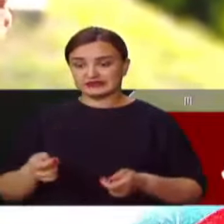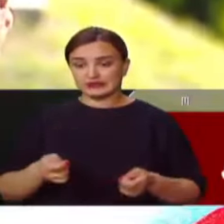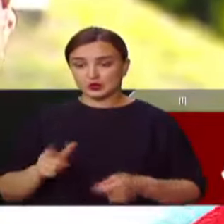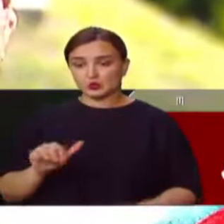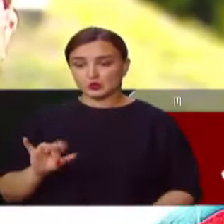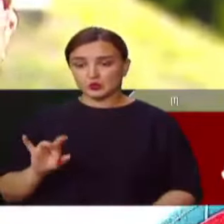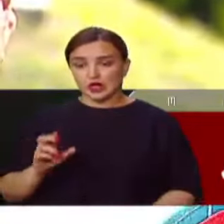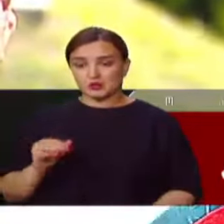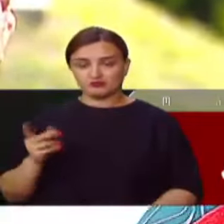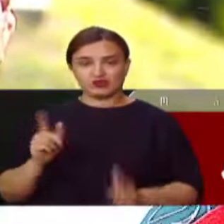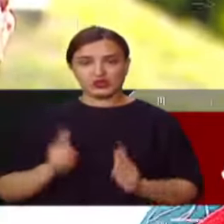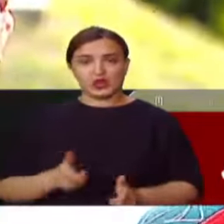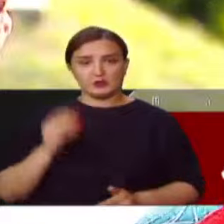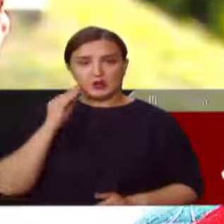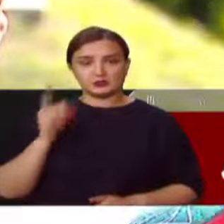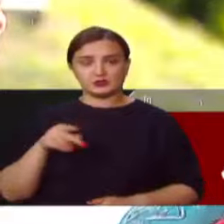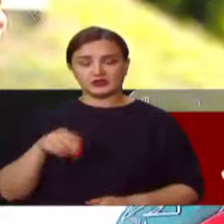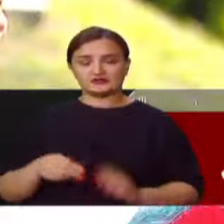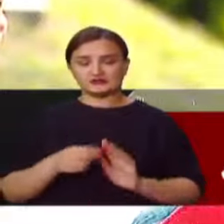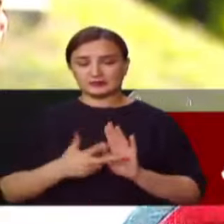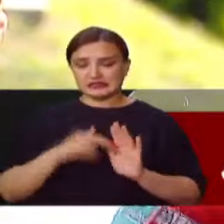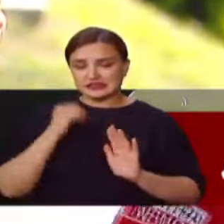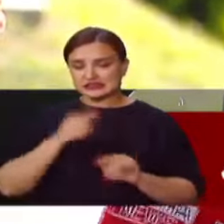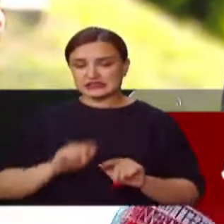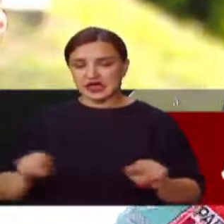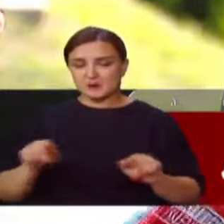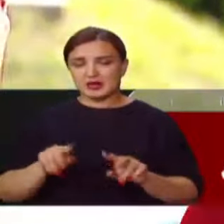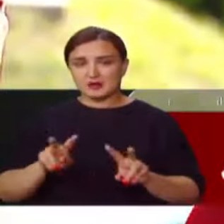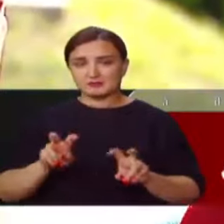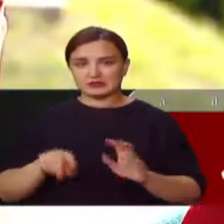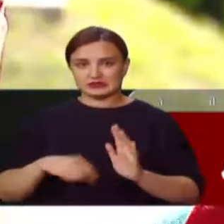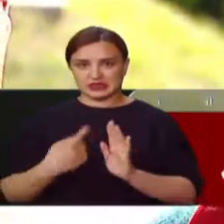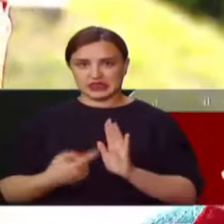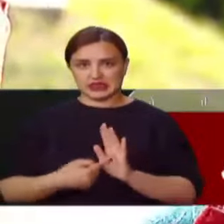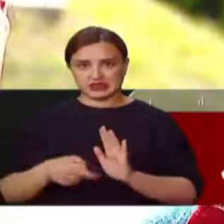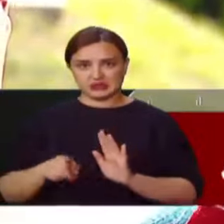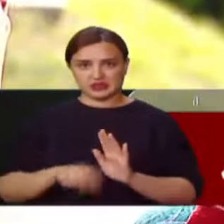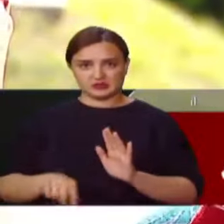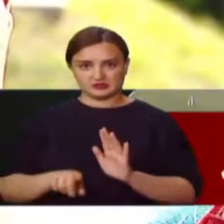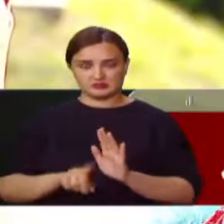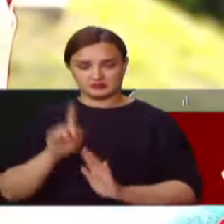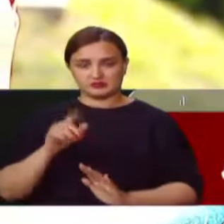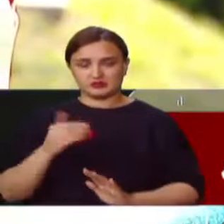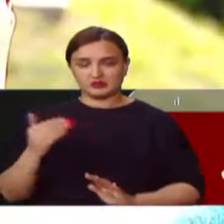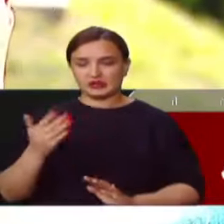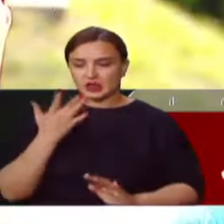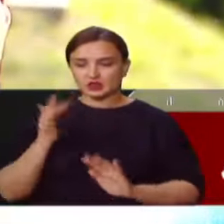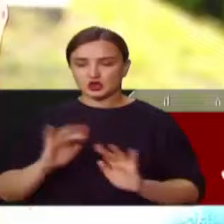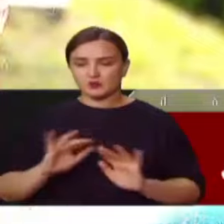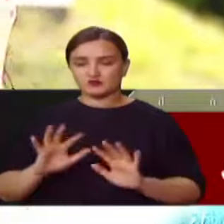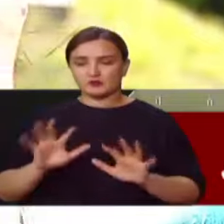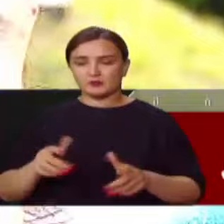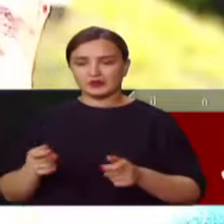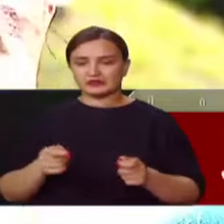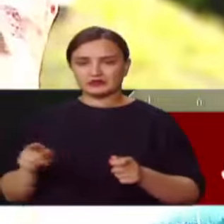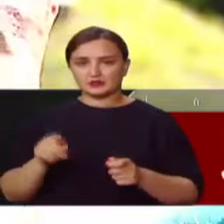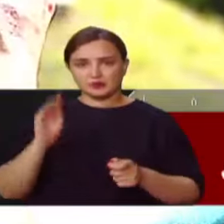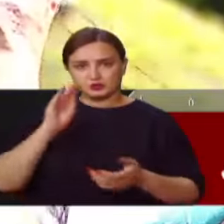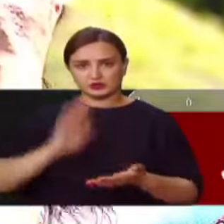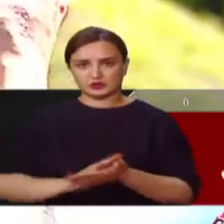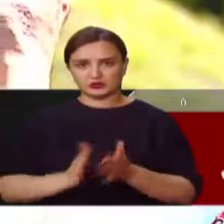რომელმაც 2018 წლის კამპანია პრაქტიკულად ამ საკითხის გარშემო წარმართა. ნაცმოძრაობის და მათი პრეზიდენტის პოზიცია არის შეჯერებული ამასთან დაკავშირებით.